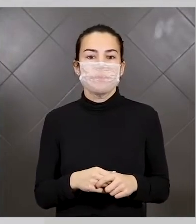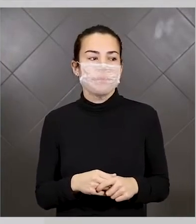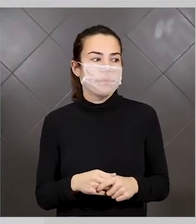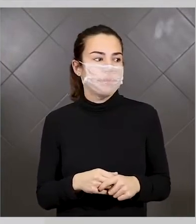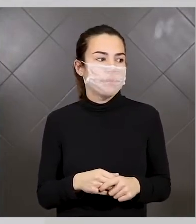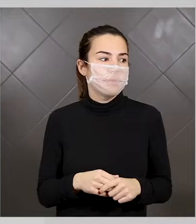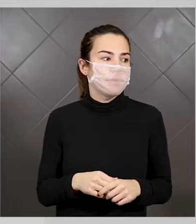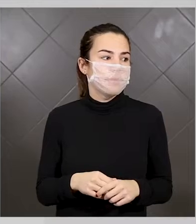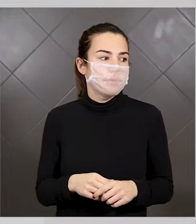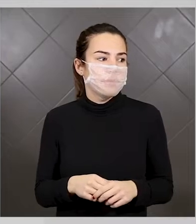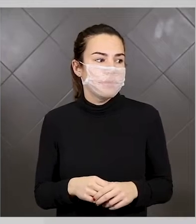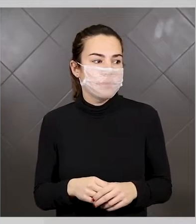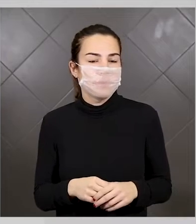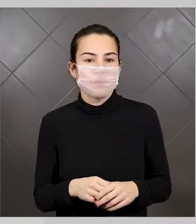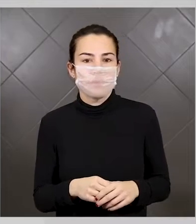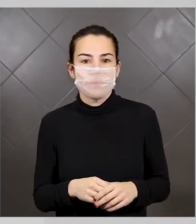Ara, que no estiguin...